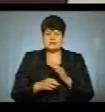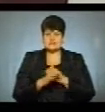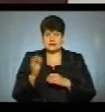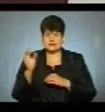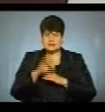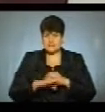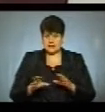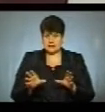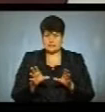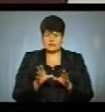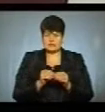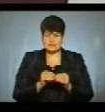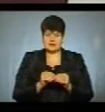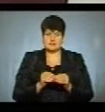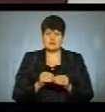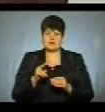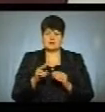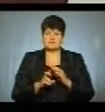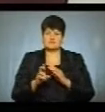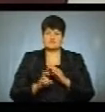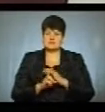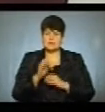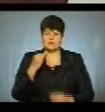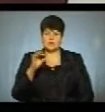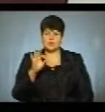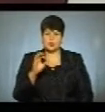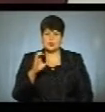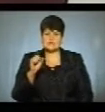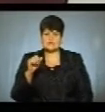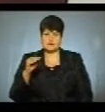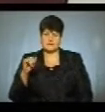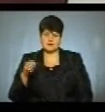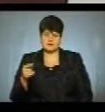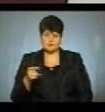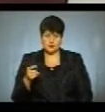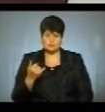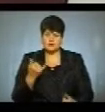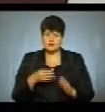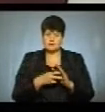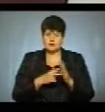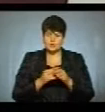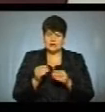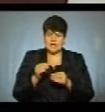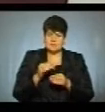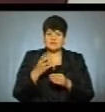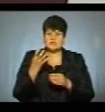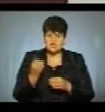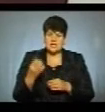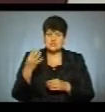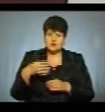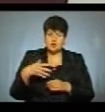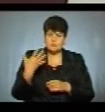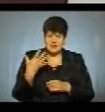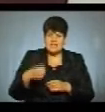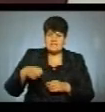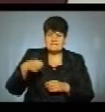та парафіянки церкви Йосифата в Тернополі для добровольців на Сході. Сьогодні планують наліпити ще 45 відер